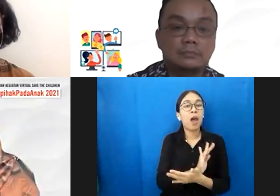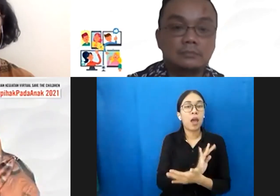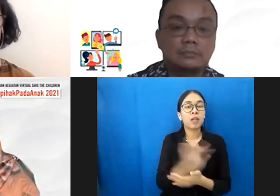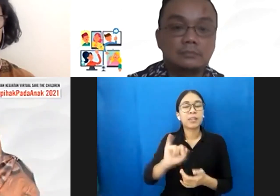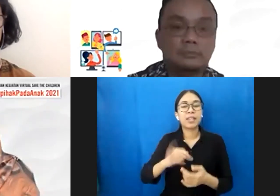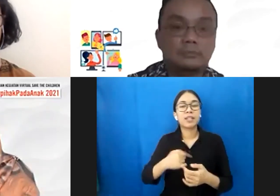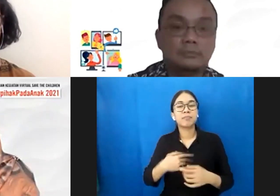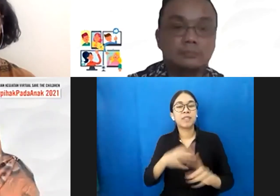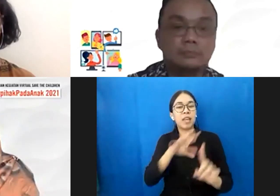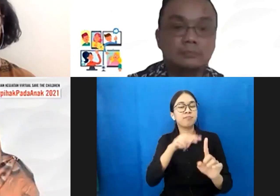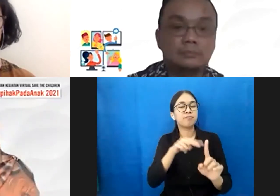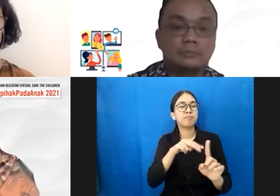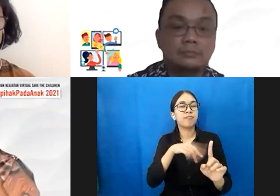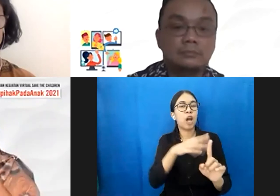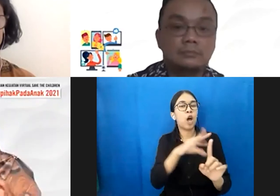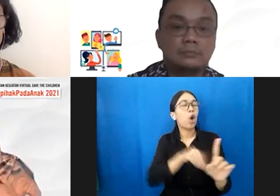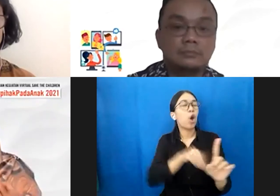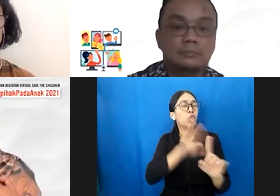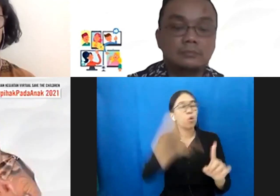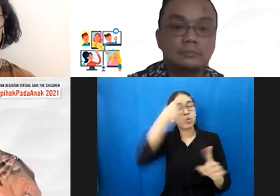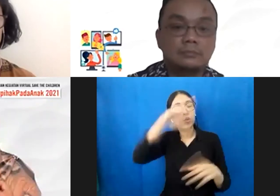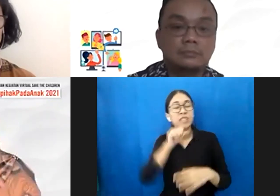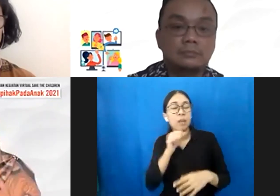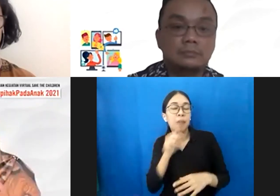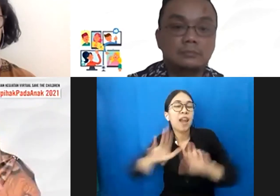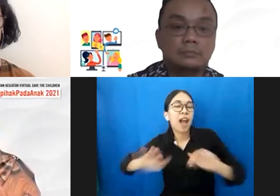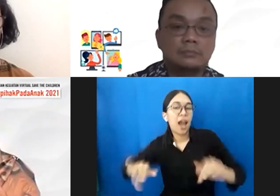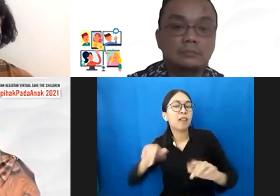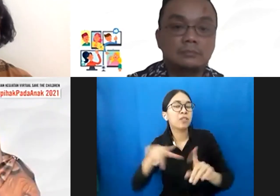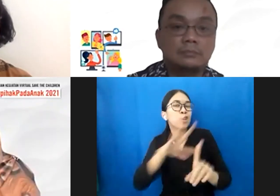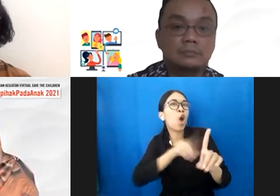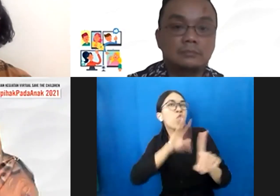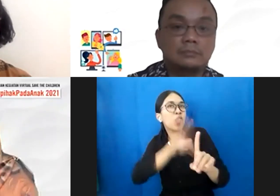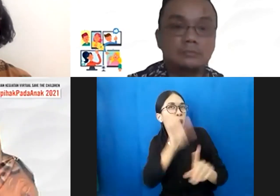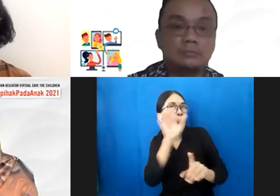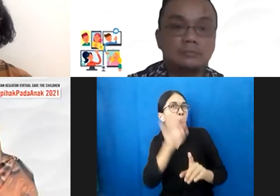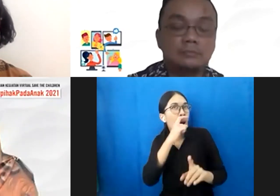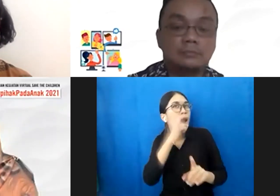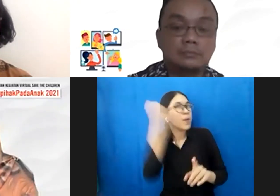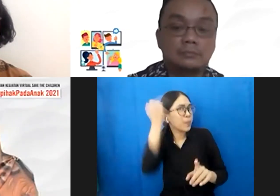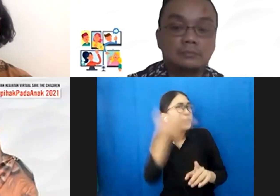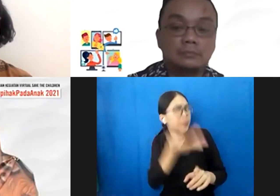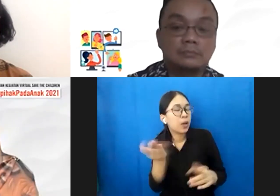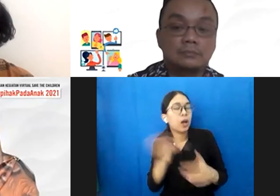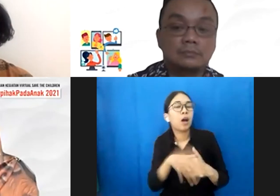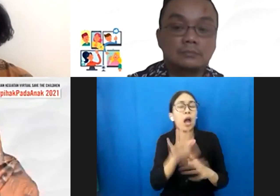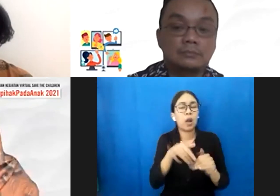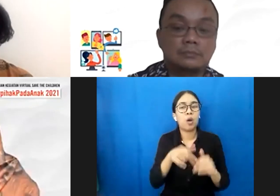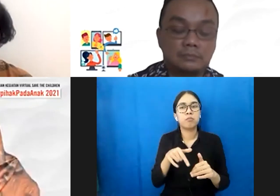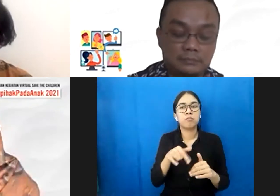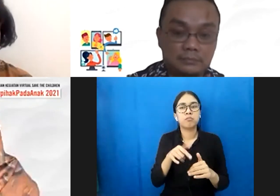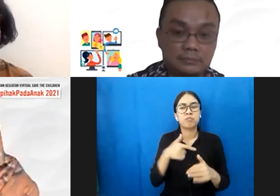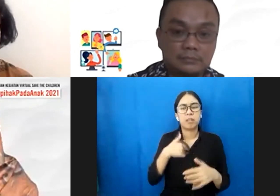model tadi buat anak kita gitu ya. Kalau kita sendiri perasaannya nggak enak, anak-anak juga akan ikut nggak enak gitu, seperti